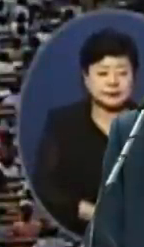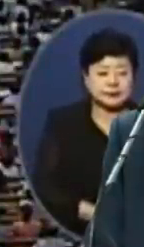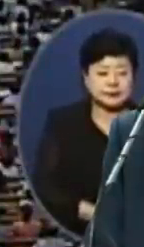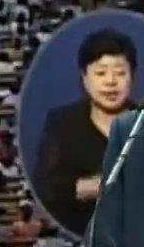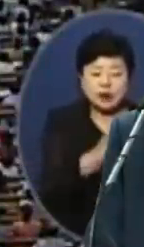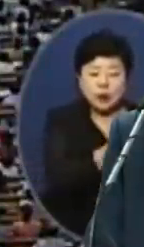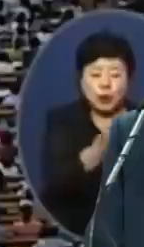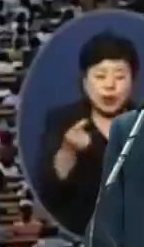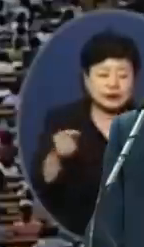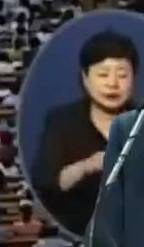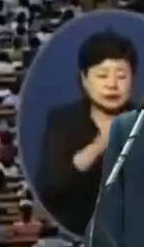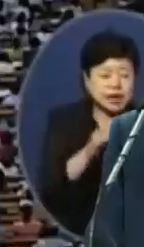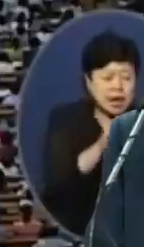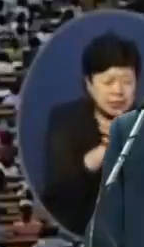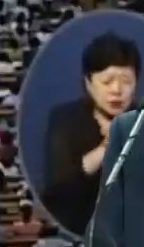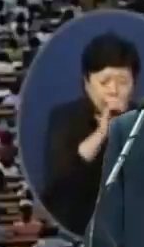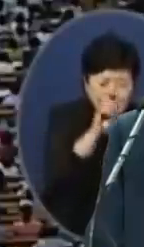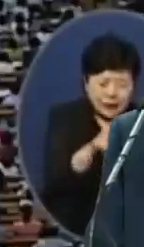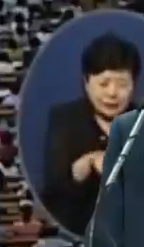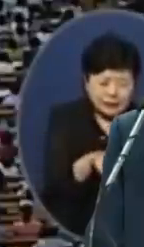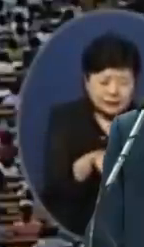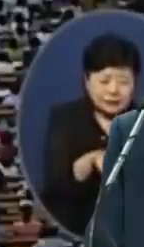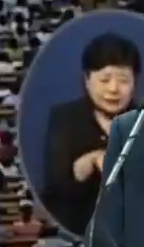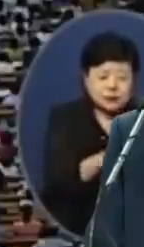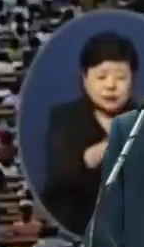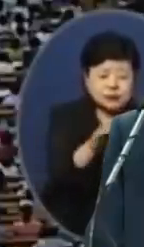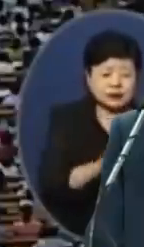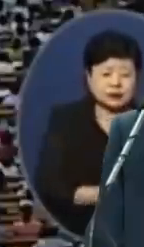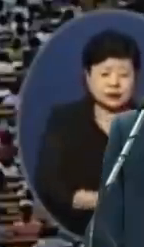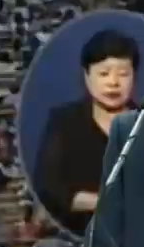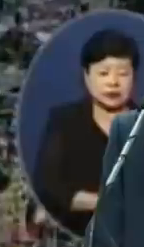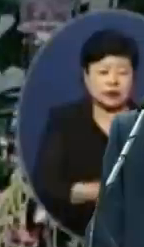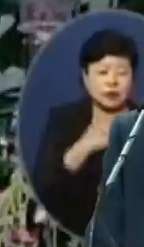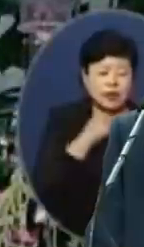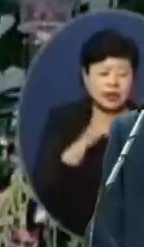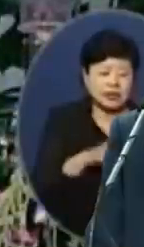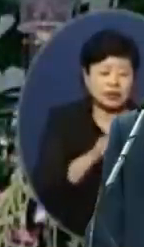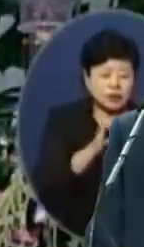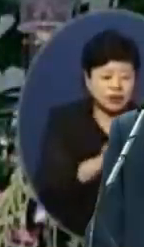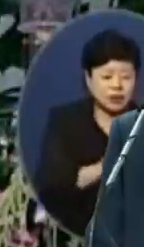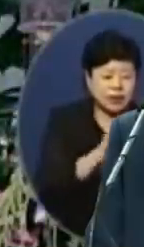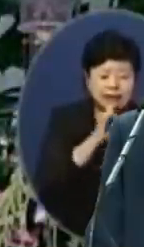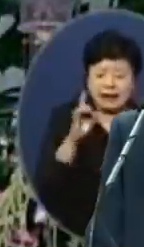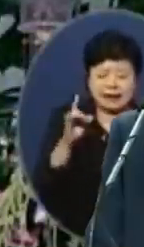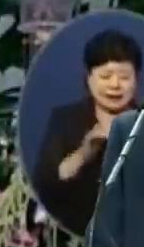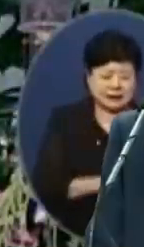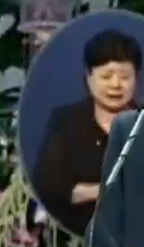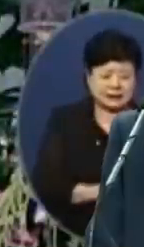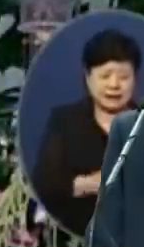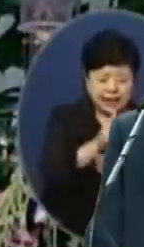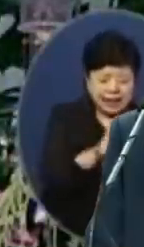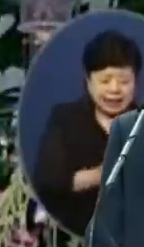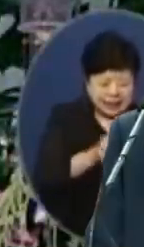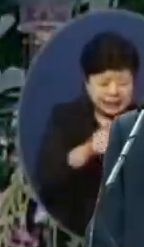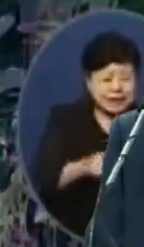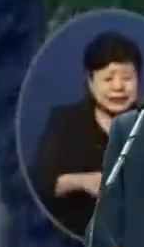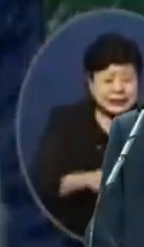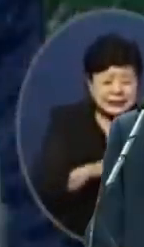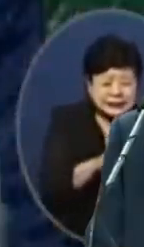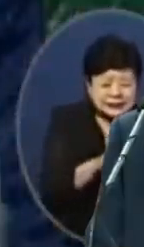이와 마찬가지로 우리가 기도할 때에도 우리가 원하는 대로 기도하는 것이 아닙니다. 하나님의